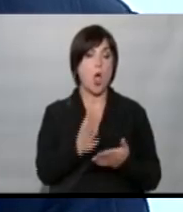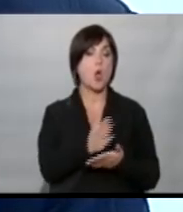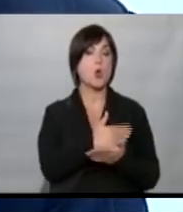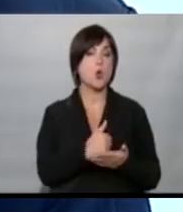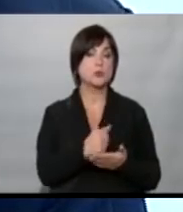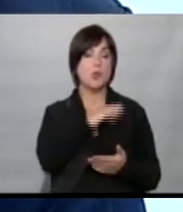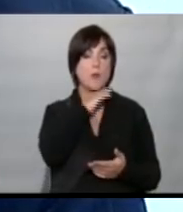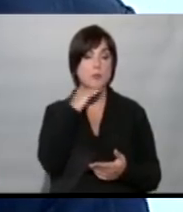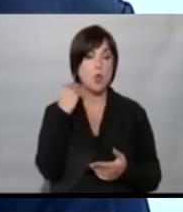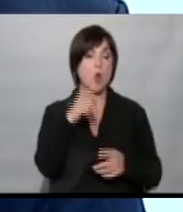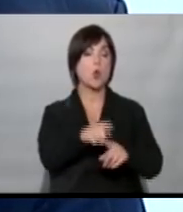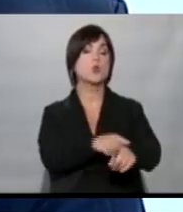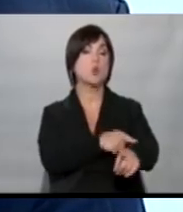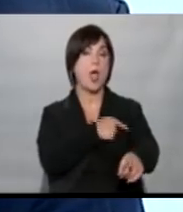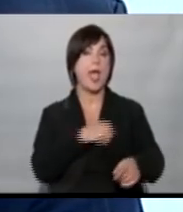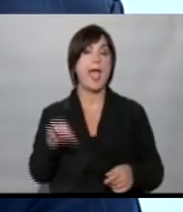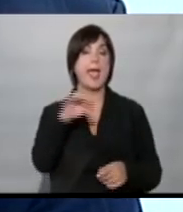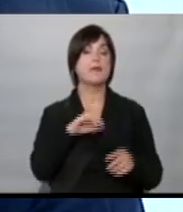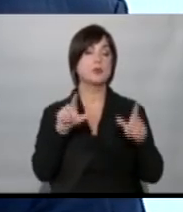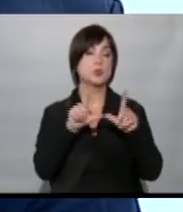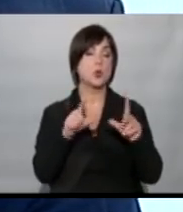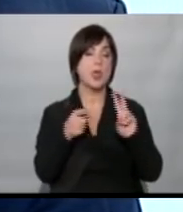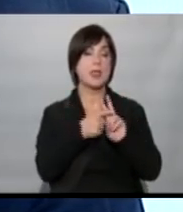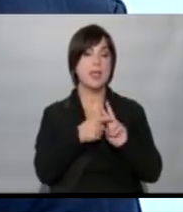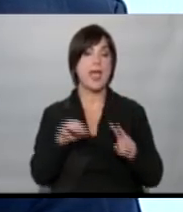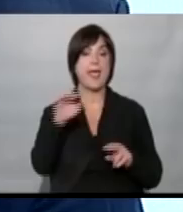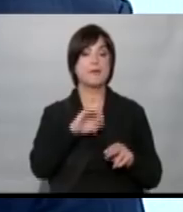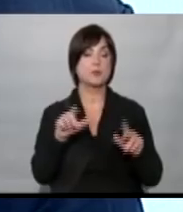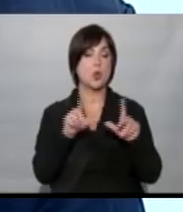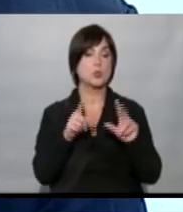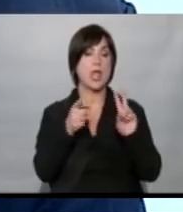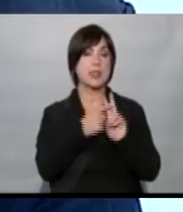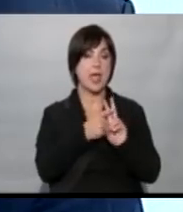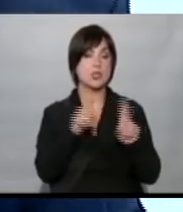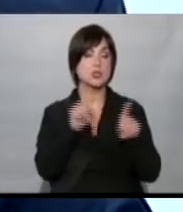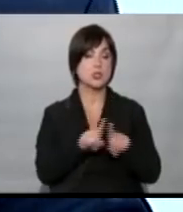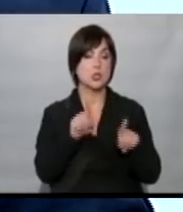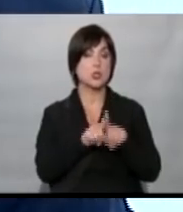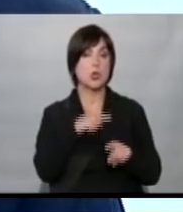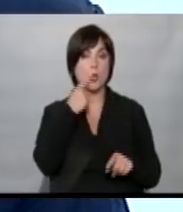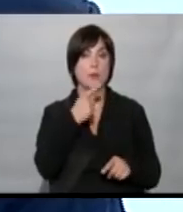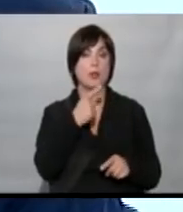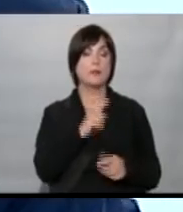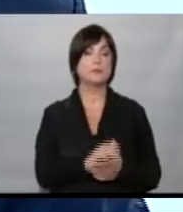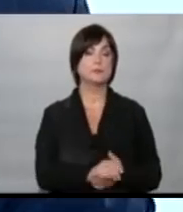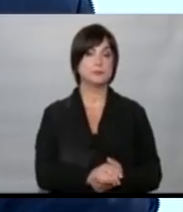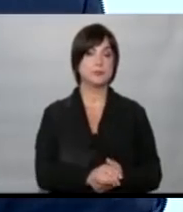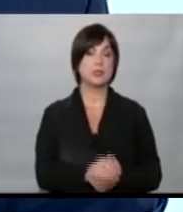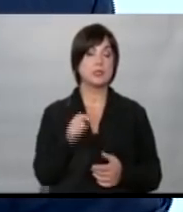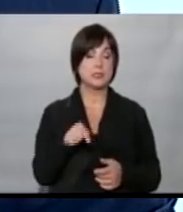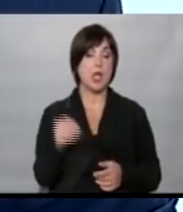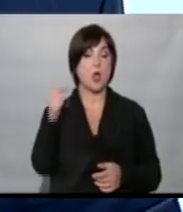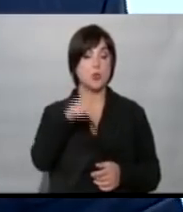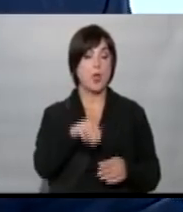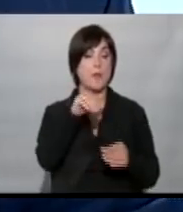користе многу долго. Европска унија, НАТО, Европска унија, НАТО, Европска унија, НАТО. Не се заложија тоа. Кога дојдовме